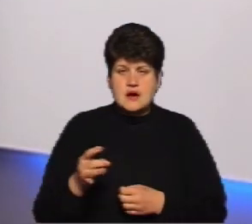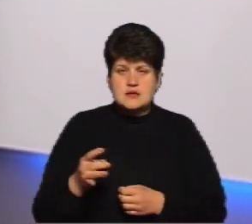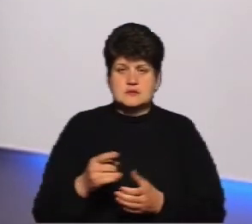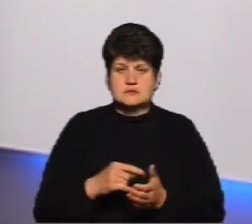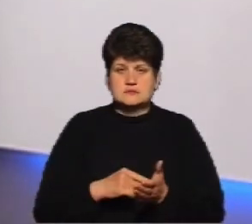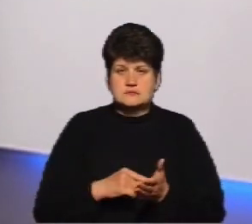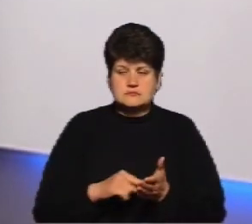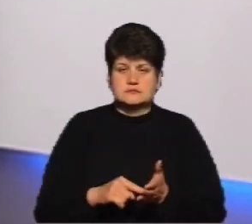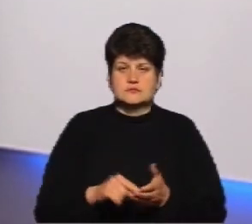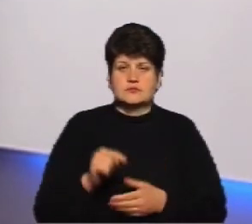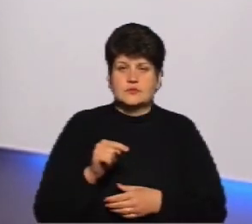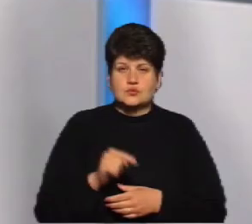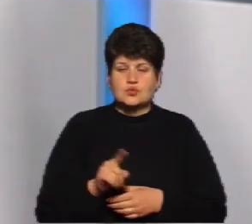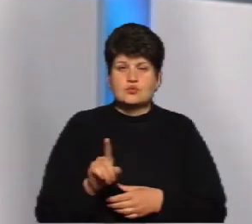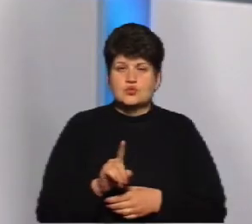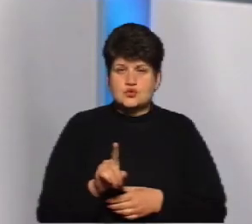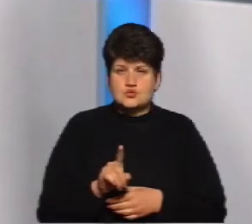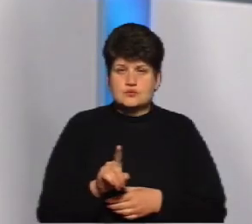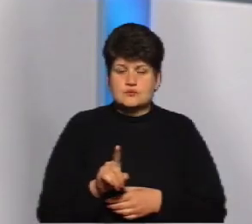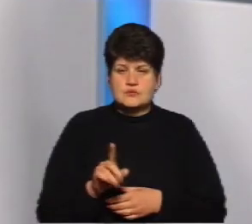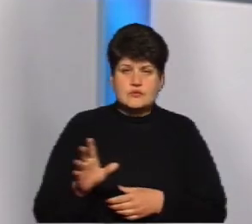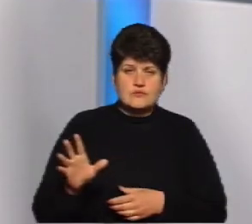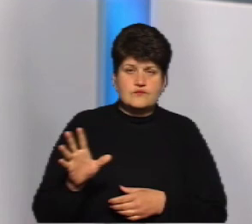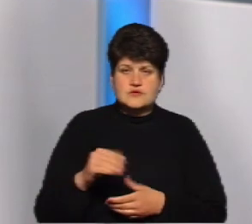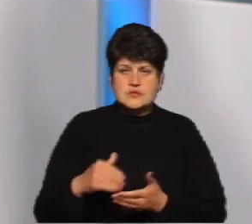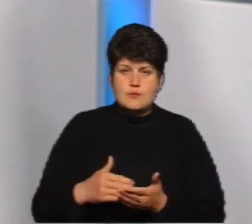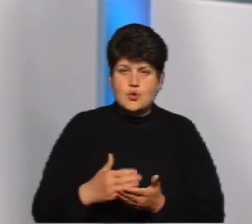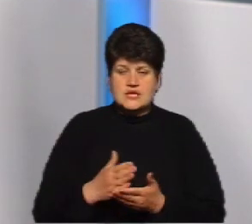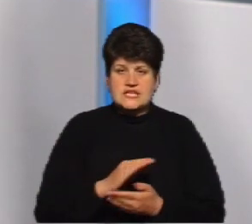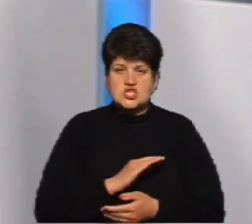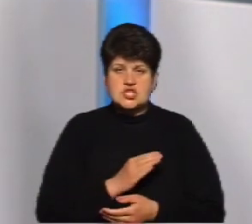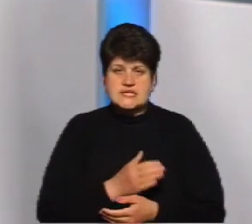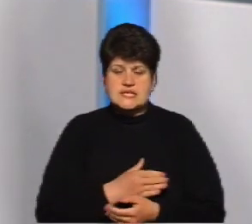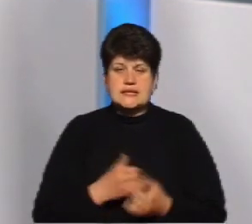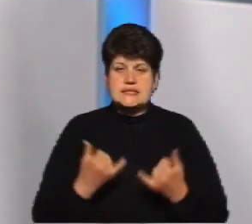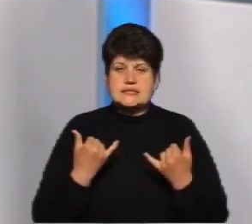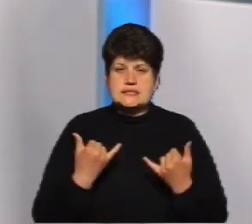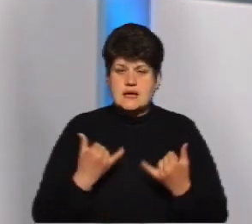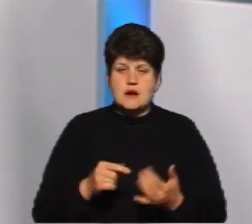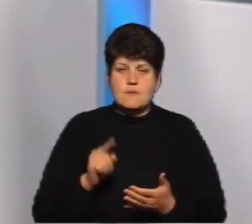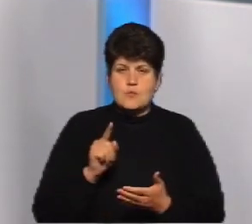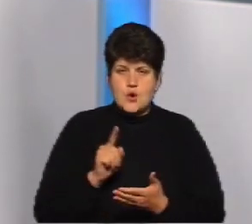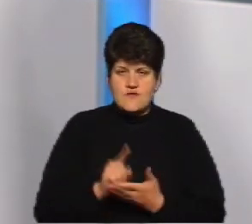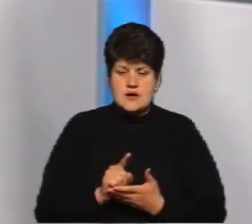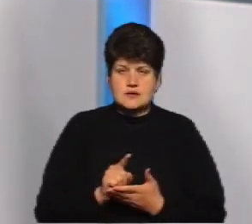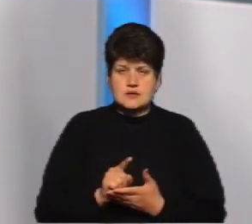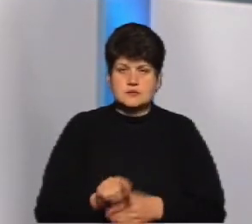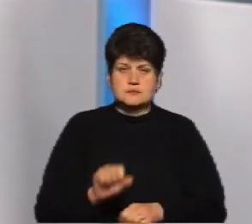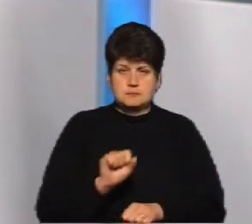що всі політичні сили зараз повинні припинити